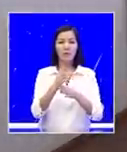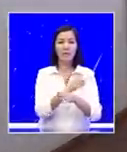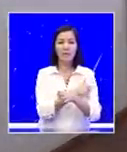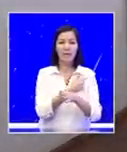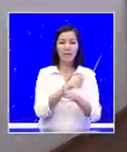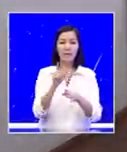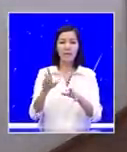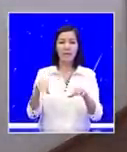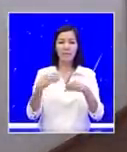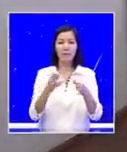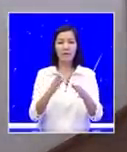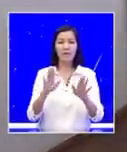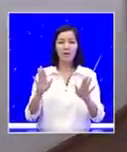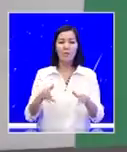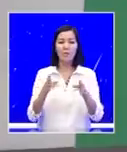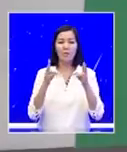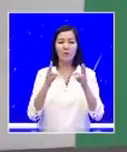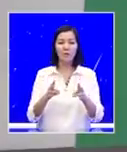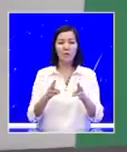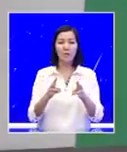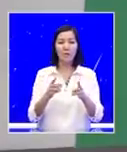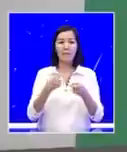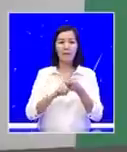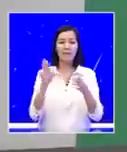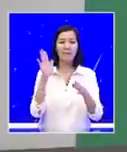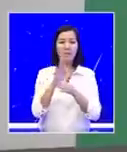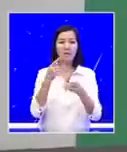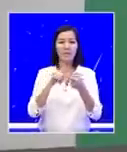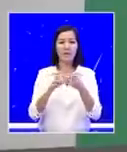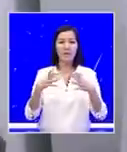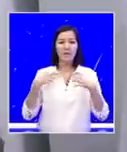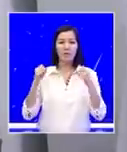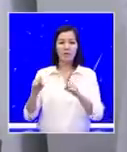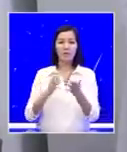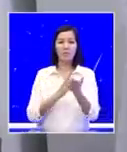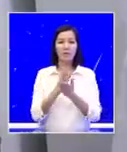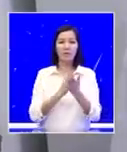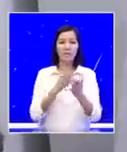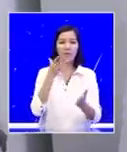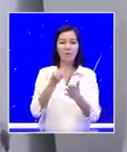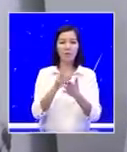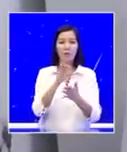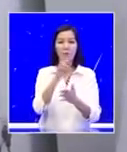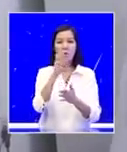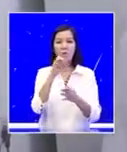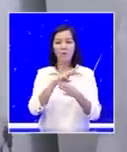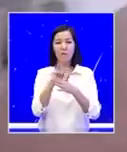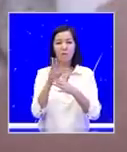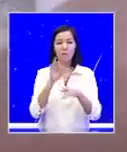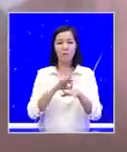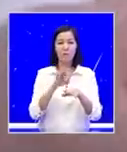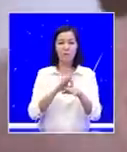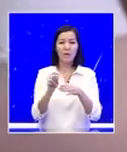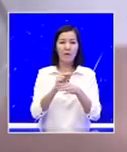ел президентінің төтенше жағдай режиміне байланысты жарлығына сәйкес денсаулық сақтау саласының мамандарына төленеді. COVID-19